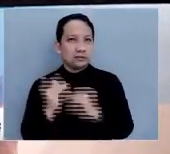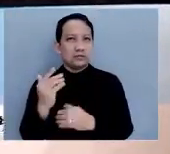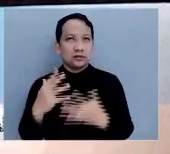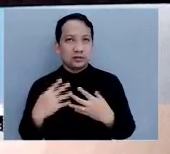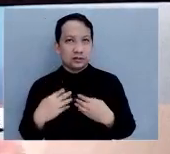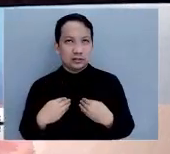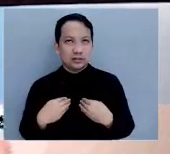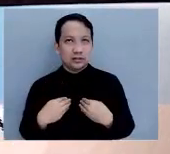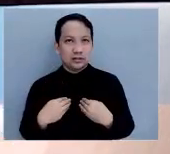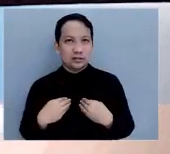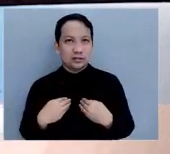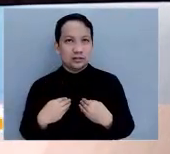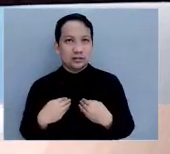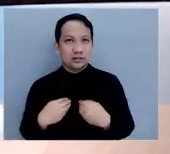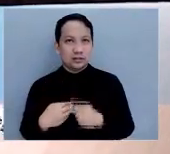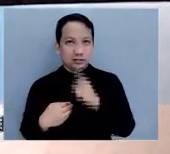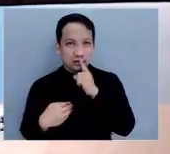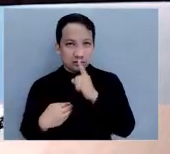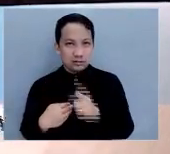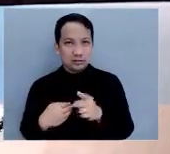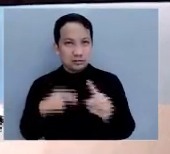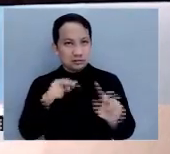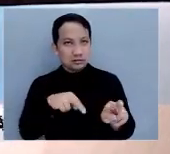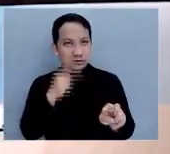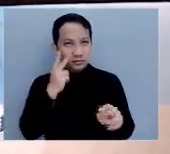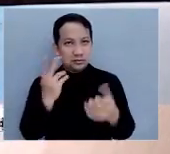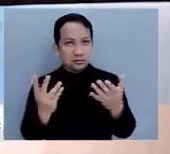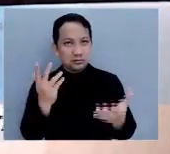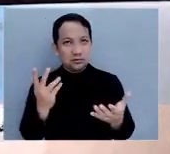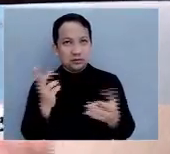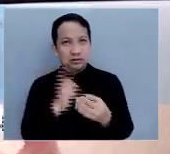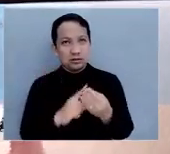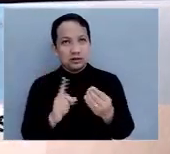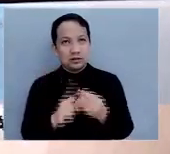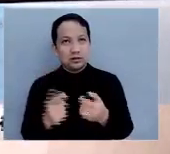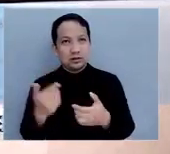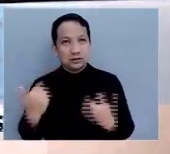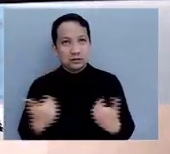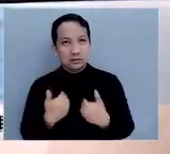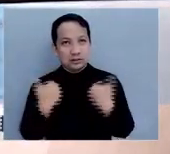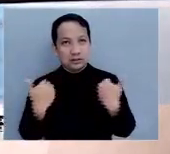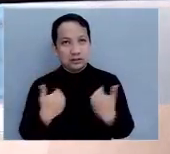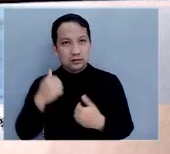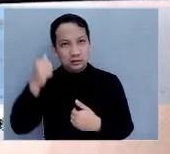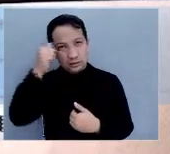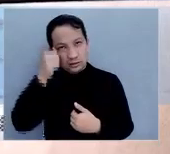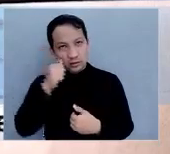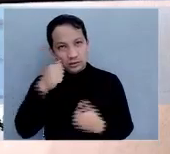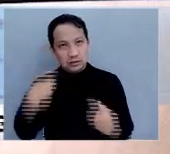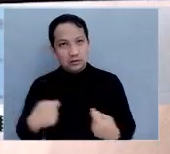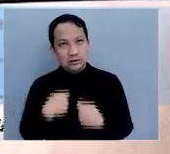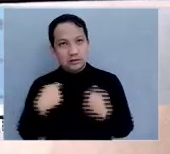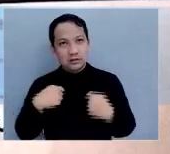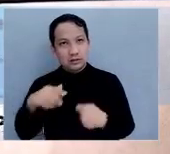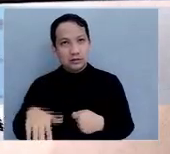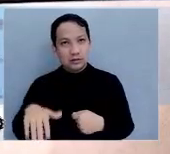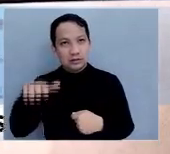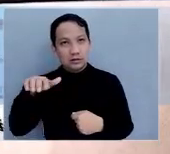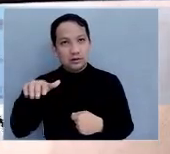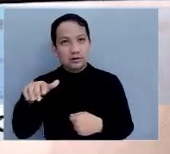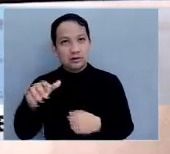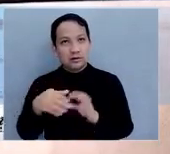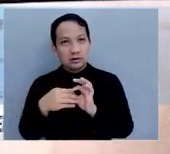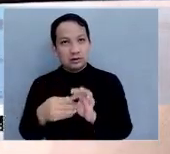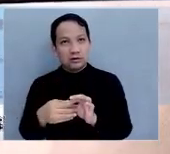accepting. So, yung mga, kaya makikita mo maraming mga young adults, teenagers going to young adults na